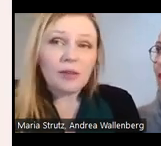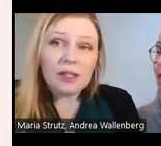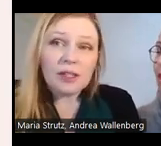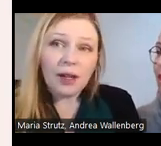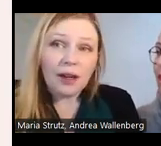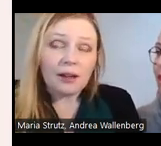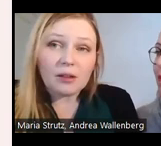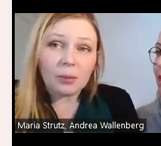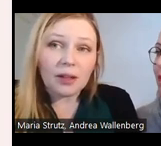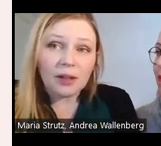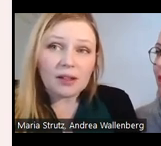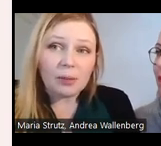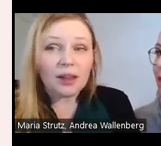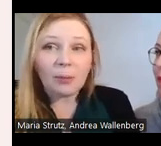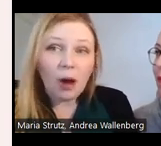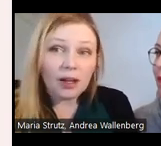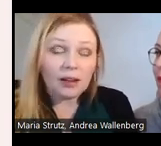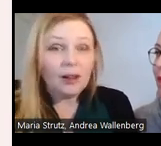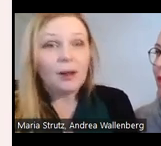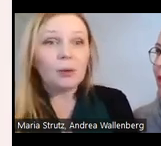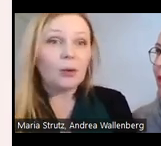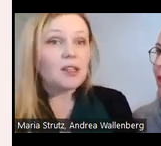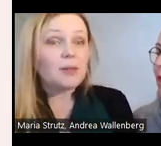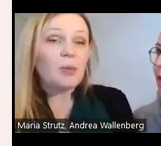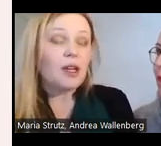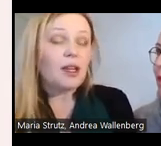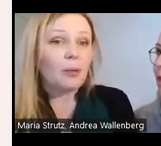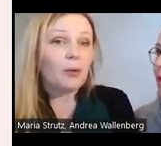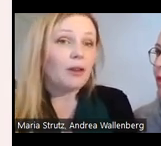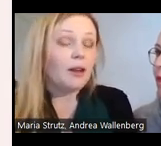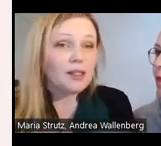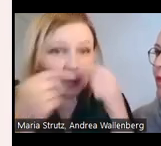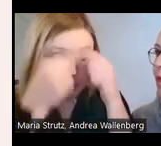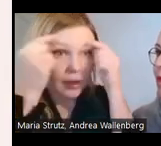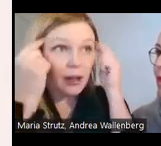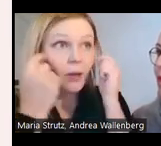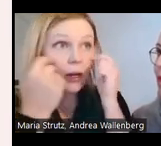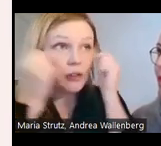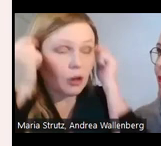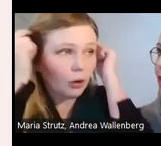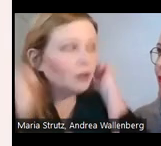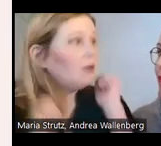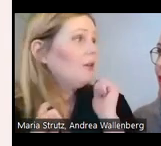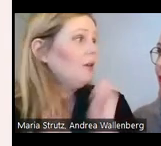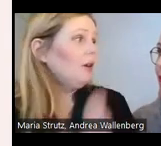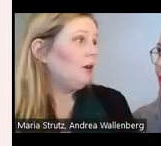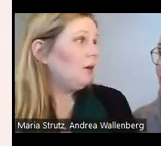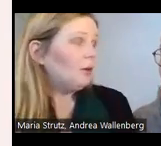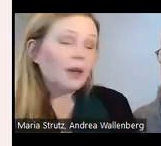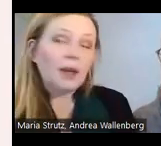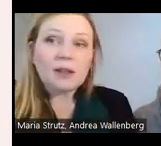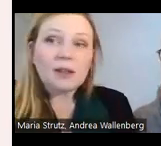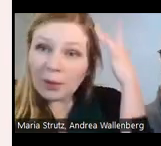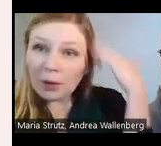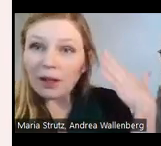personer. Det kanske finns flera i ens omgivning som heter Malin. Och då kanske man måste hitta på att det är liksom en med glasögon.